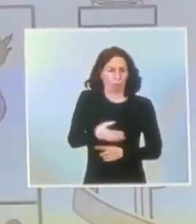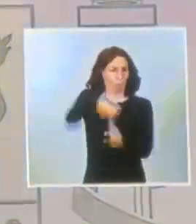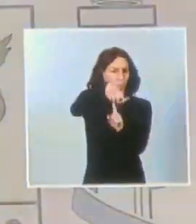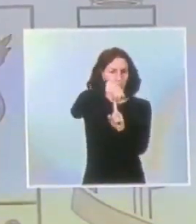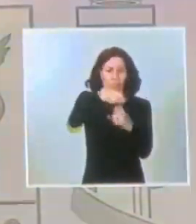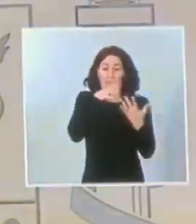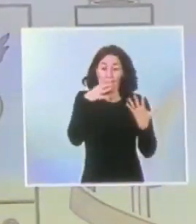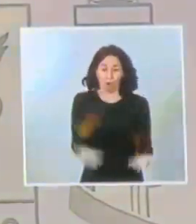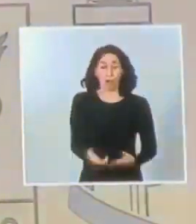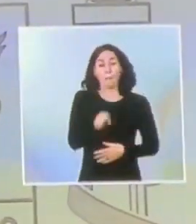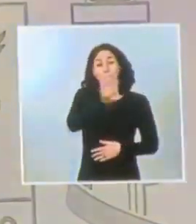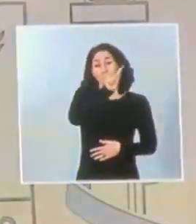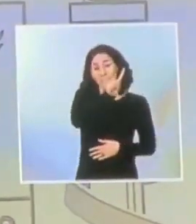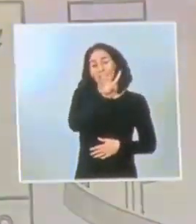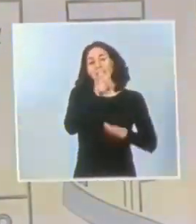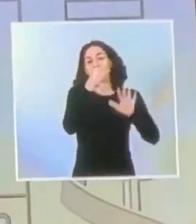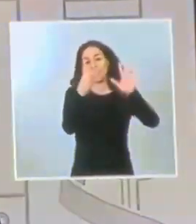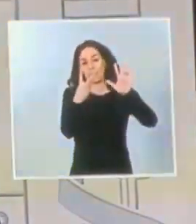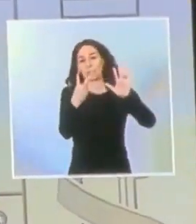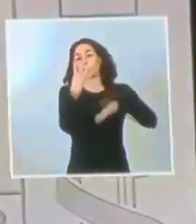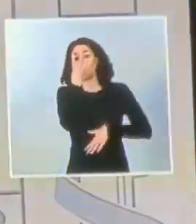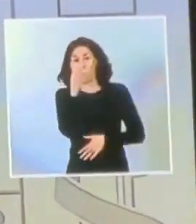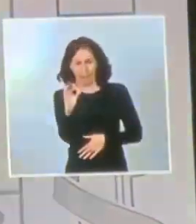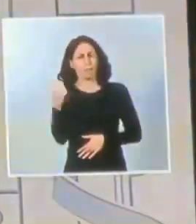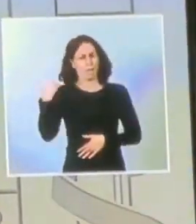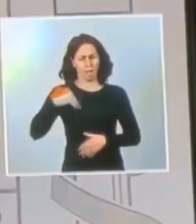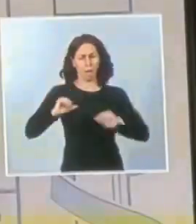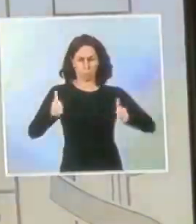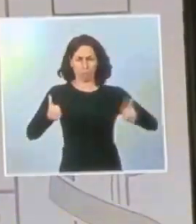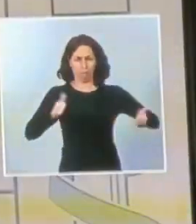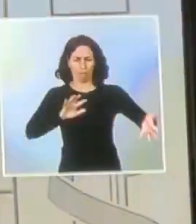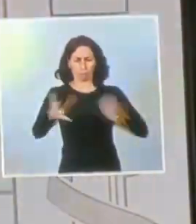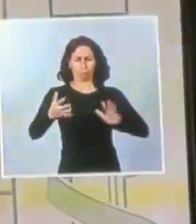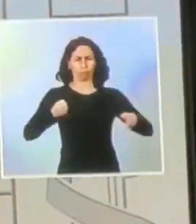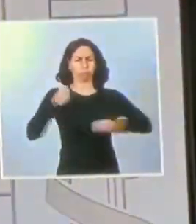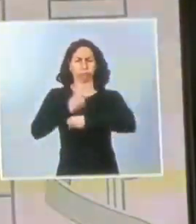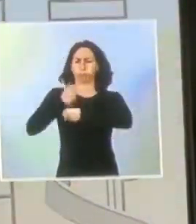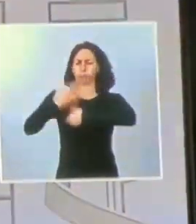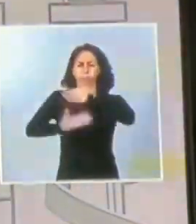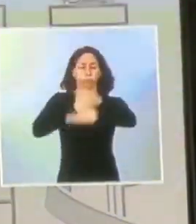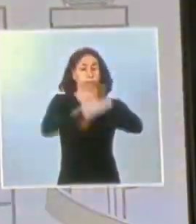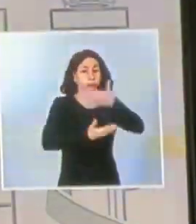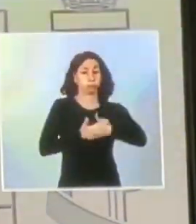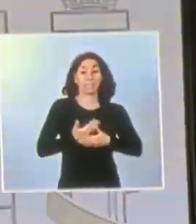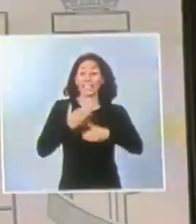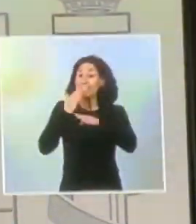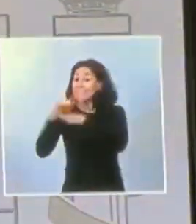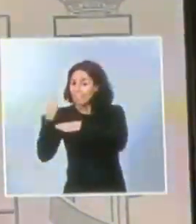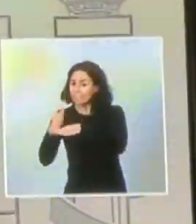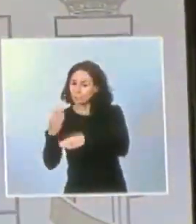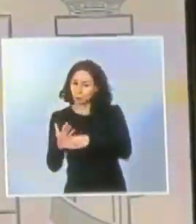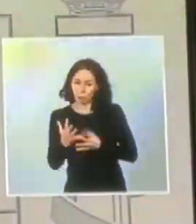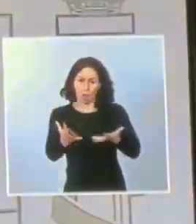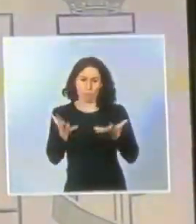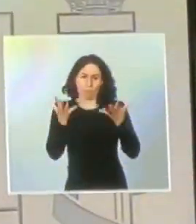Det der med statsminister Pedro Sanchez, han